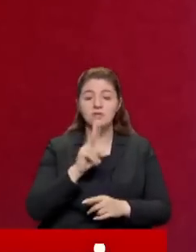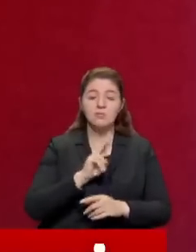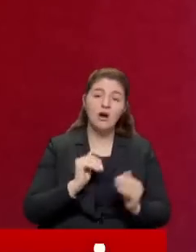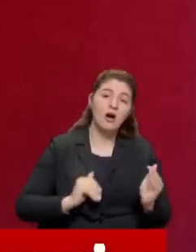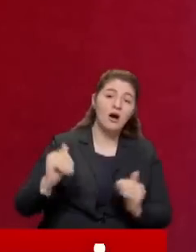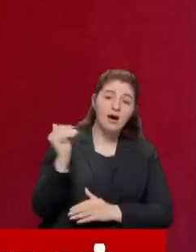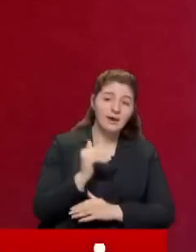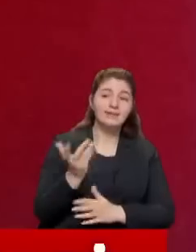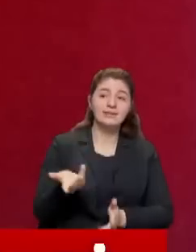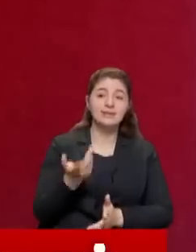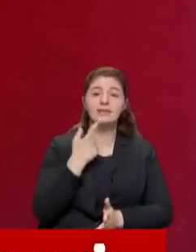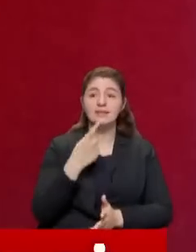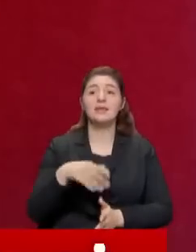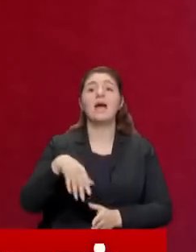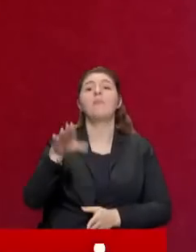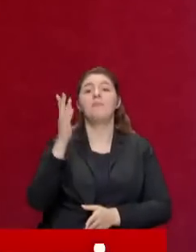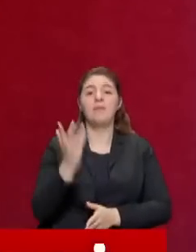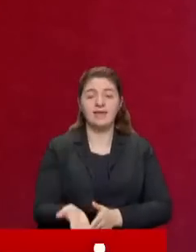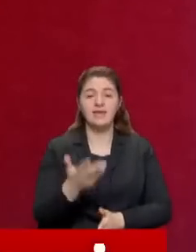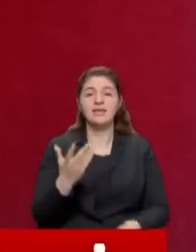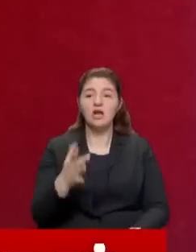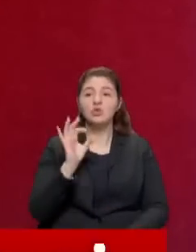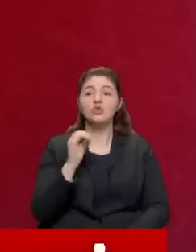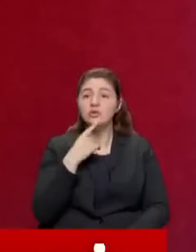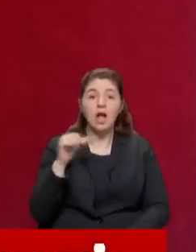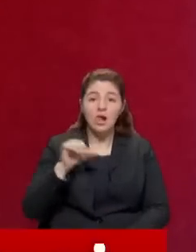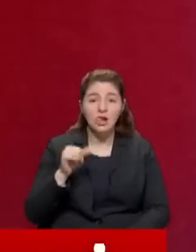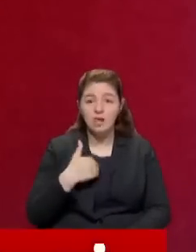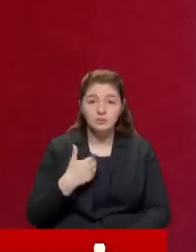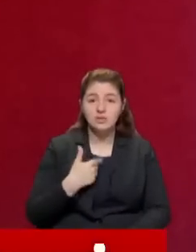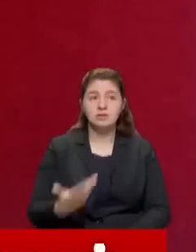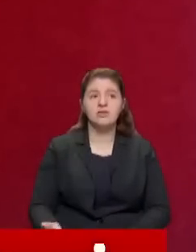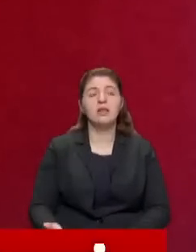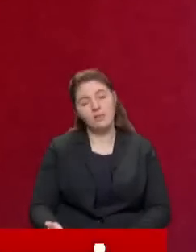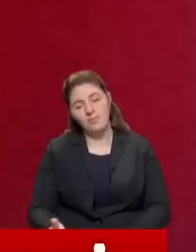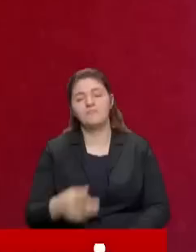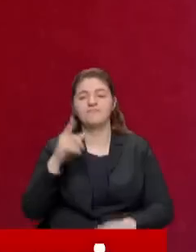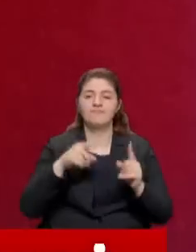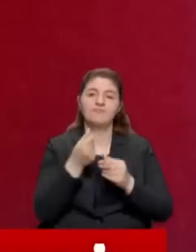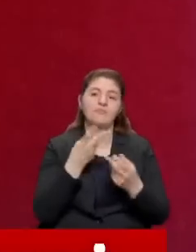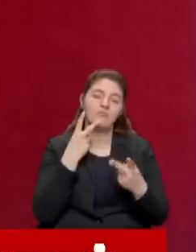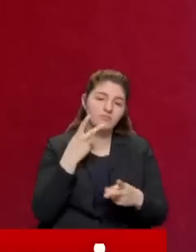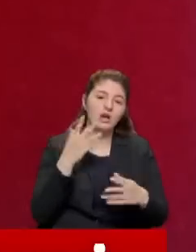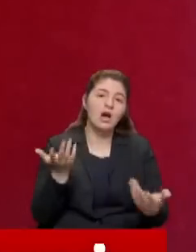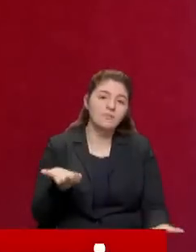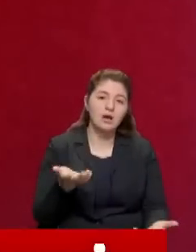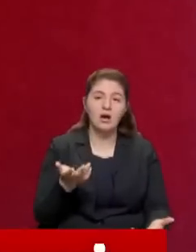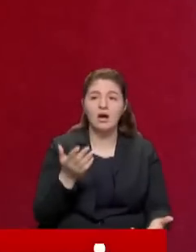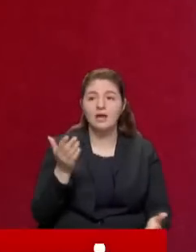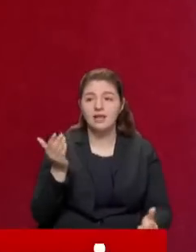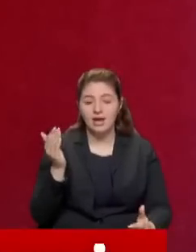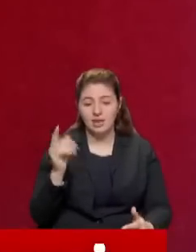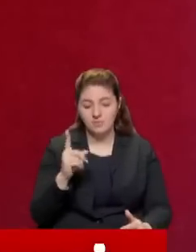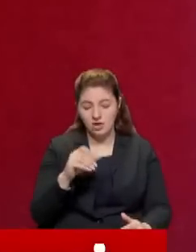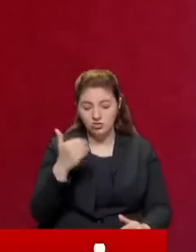arttı diyememek. Yani şunu diyemiyoruz biz. Tamam, bir takım sayılar açıklanıyor ama